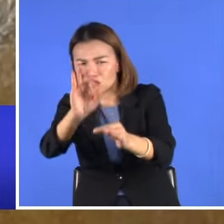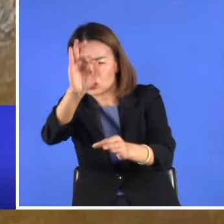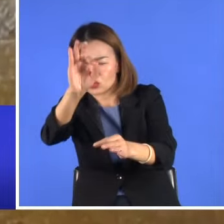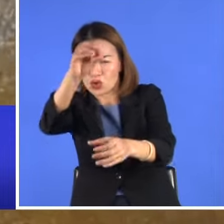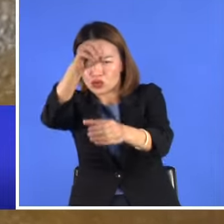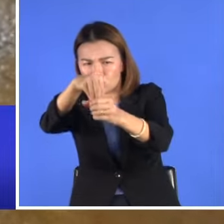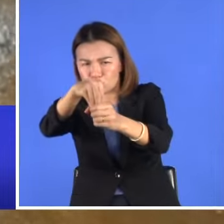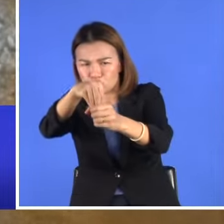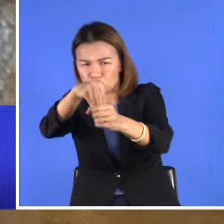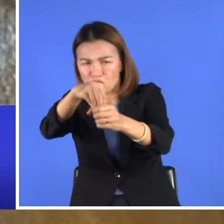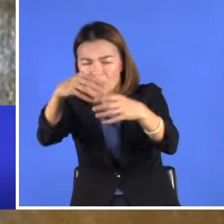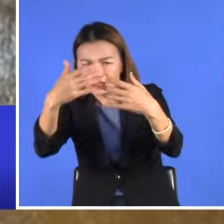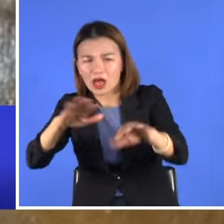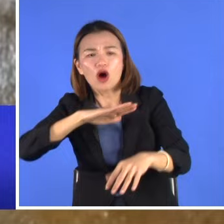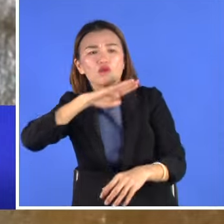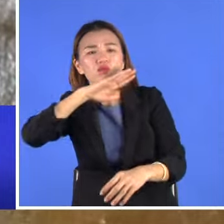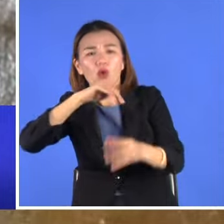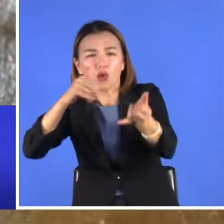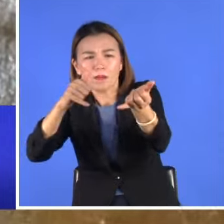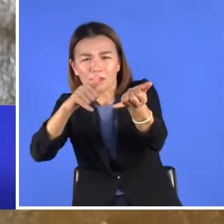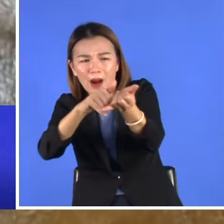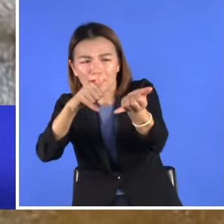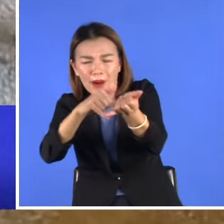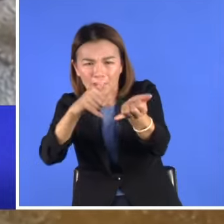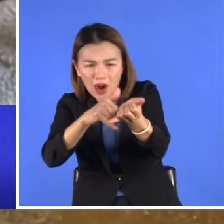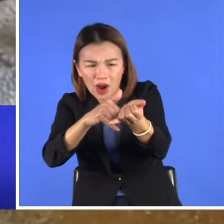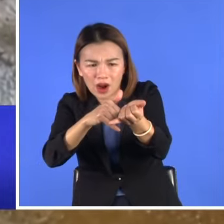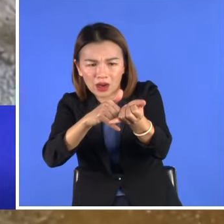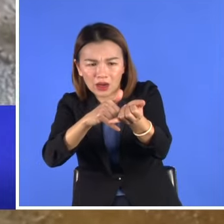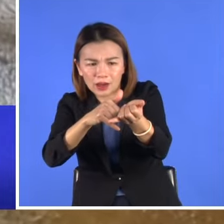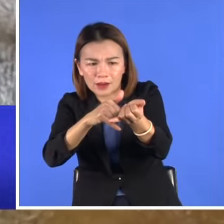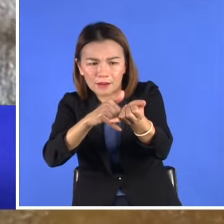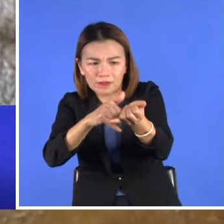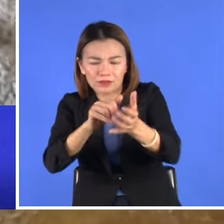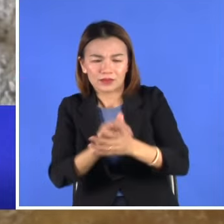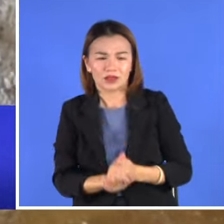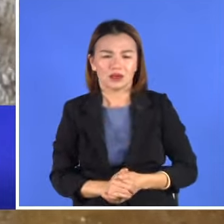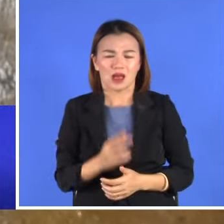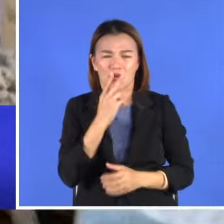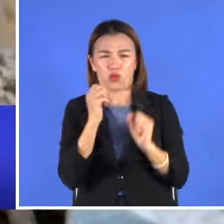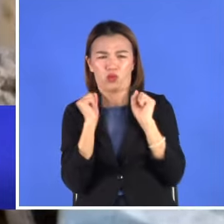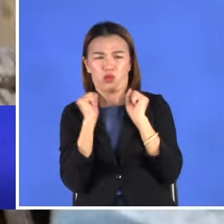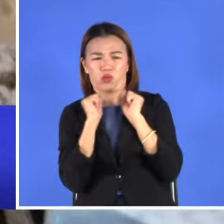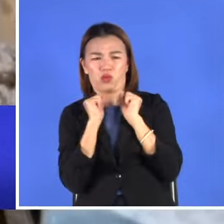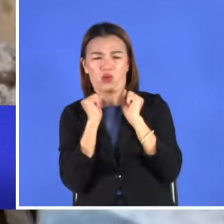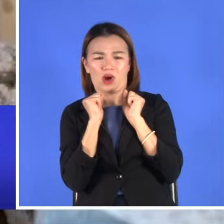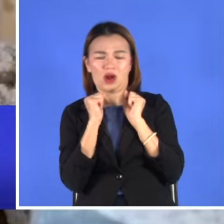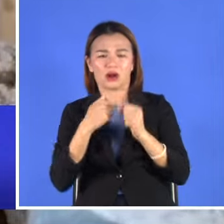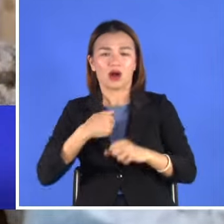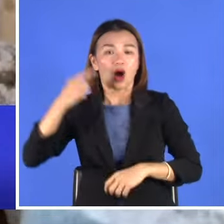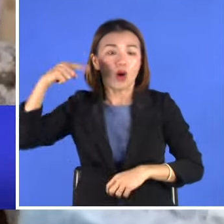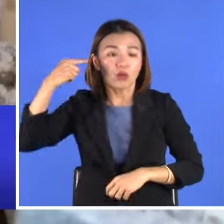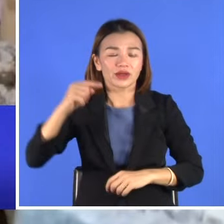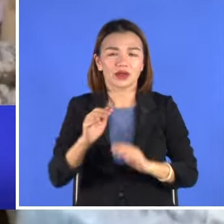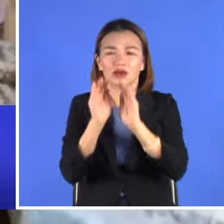แล้วก็กำลังมีอะไรกับหมูท่าทางลักษณะเหมือนซ upเธอเนี่ยไม่กล้าออกไปดูเพราะว่าเธอเป็นผู้หญิงก็เลย